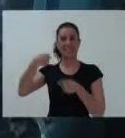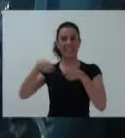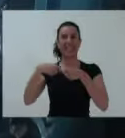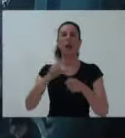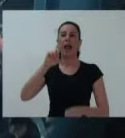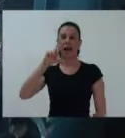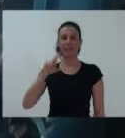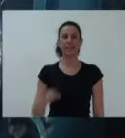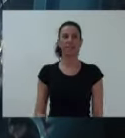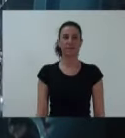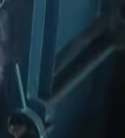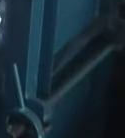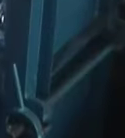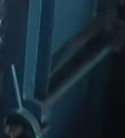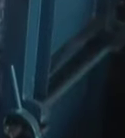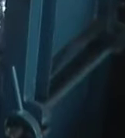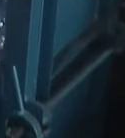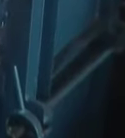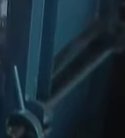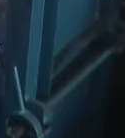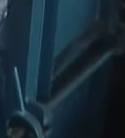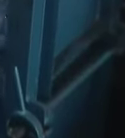والعبوات المعدنية والبلاستيكية